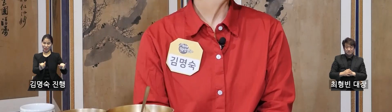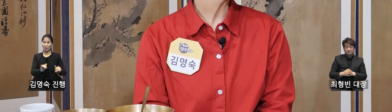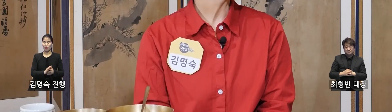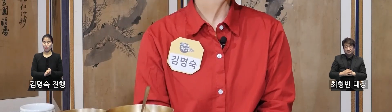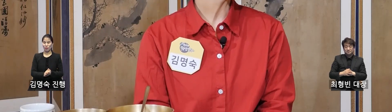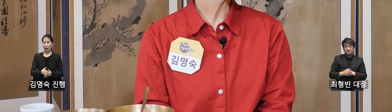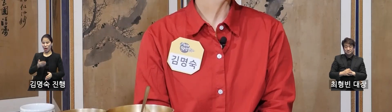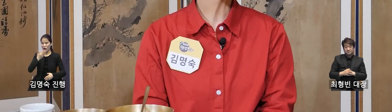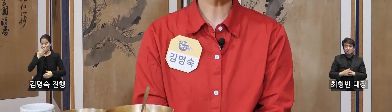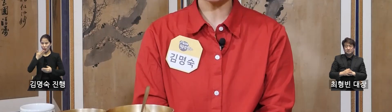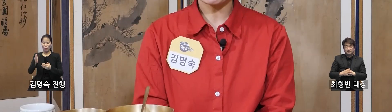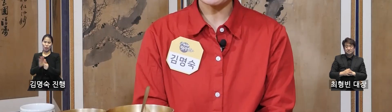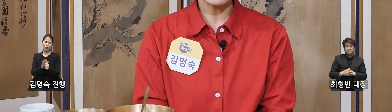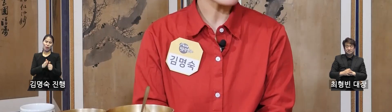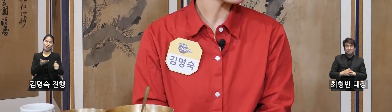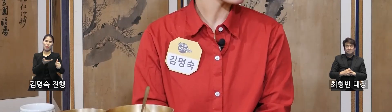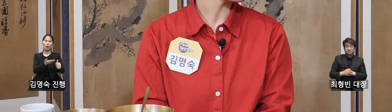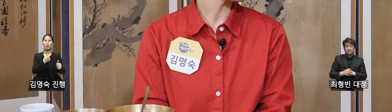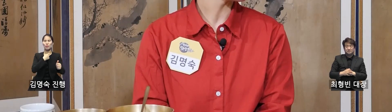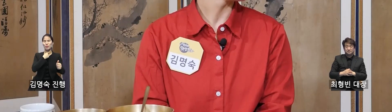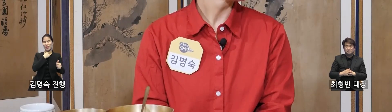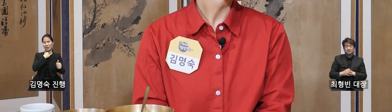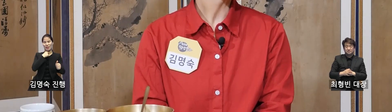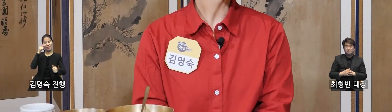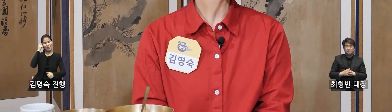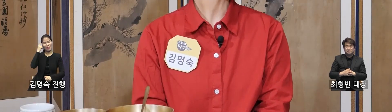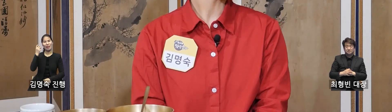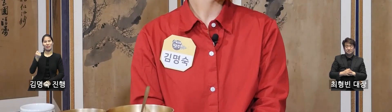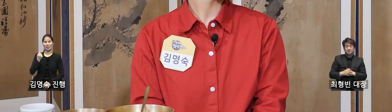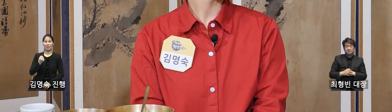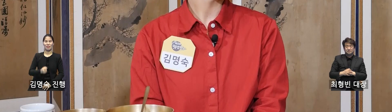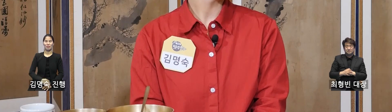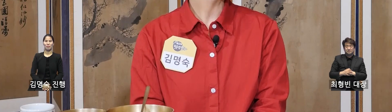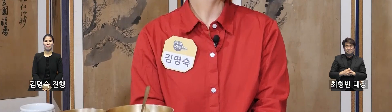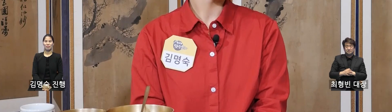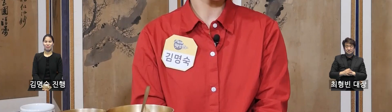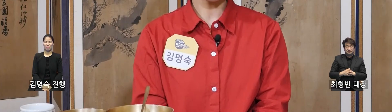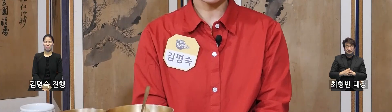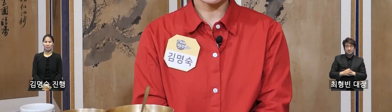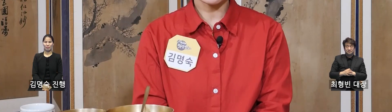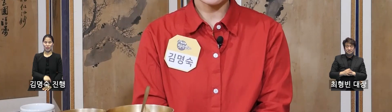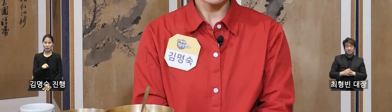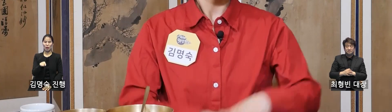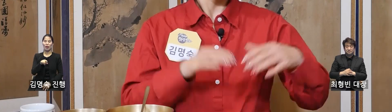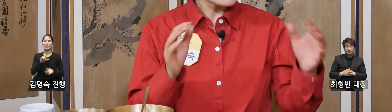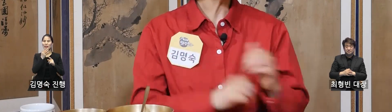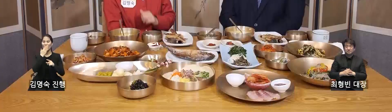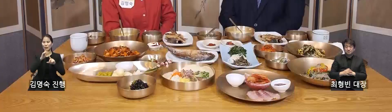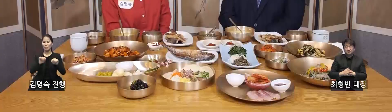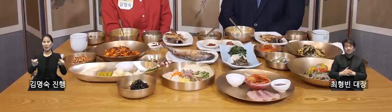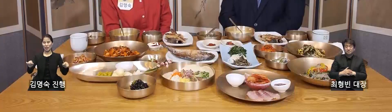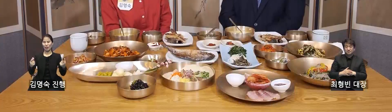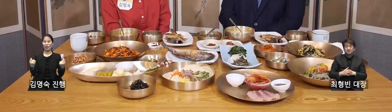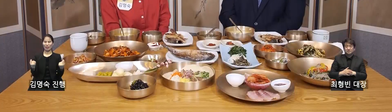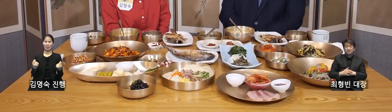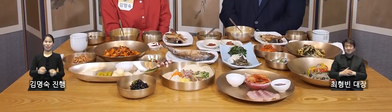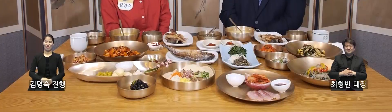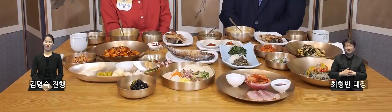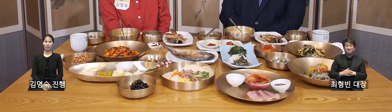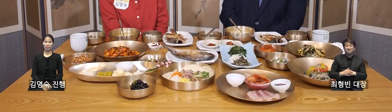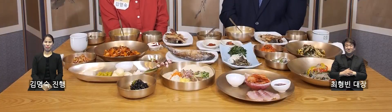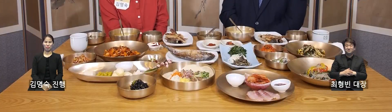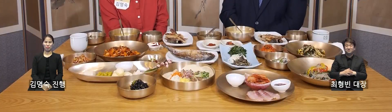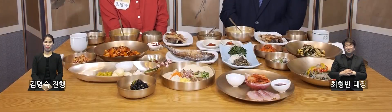허영심을 좀 대접해 드리고 싶다 라는 그런 생각이 드는 그럼 늘 음식이었습니다 아